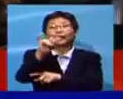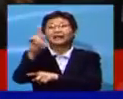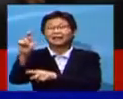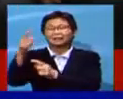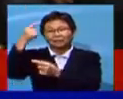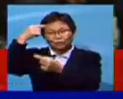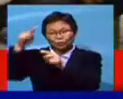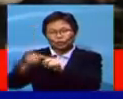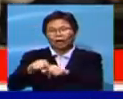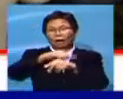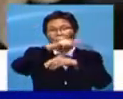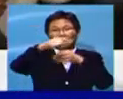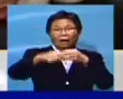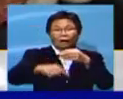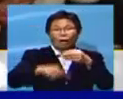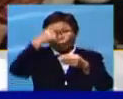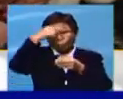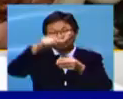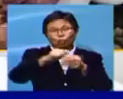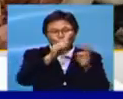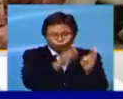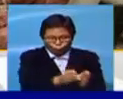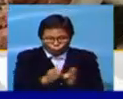perkenanuk kabin